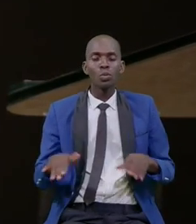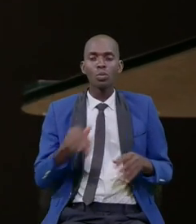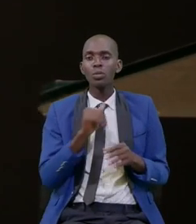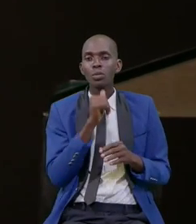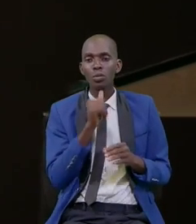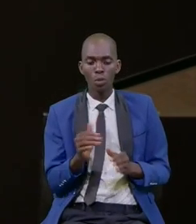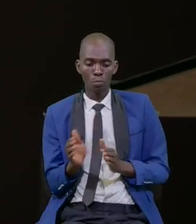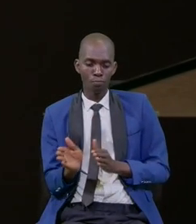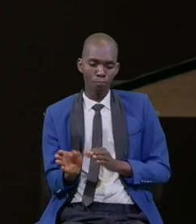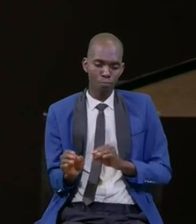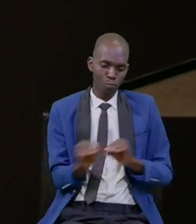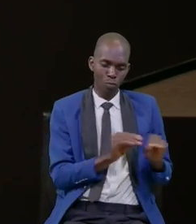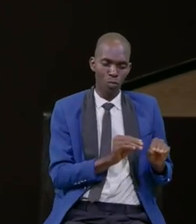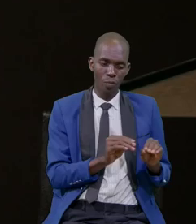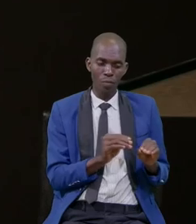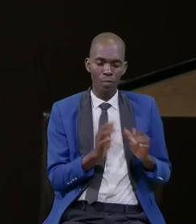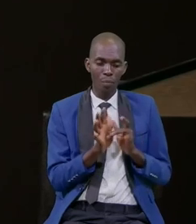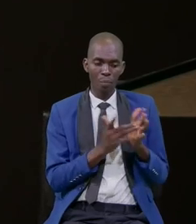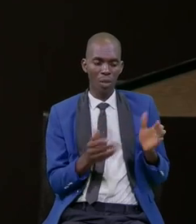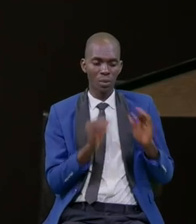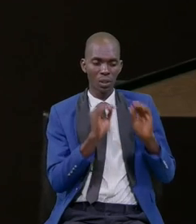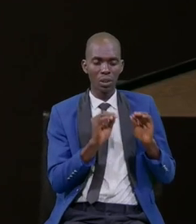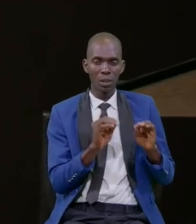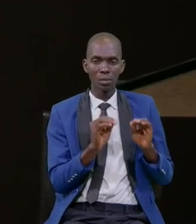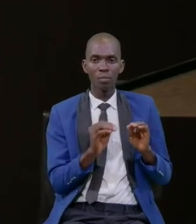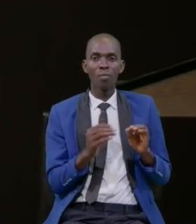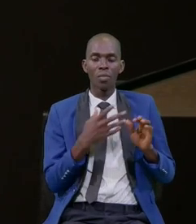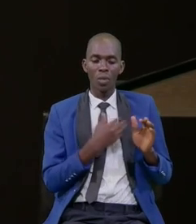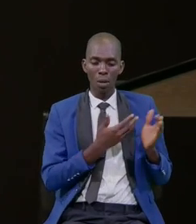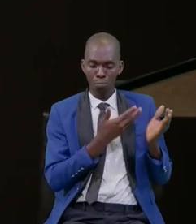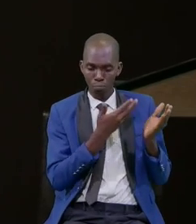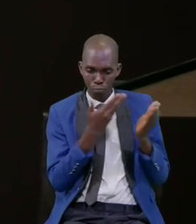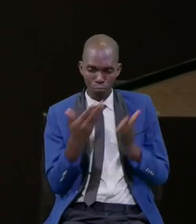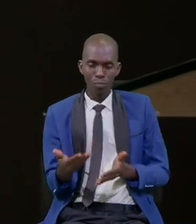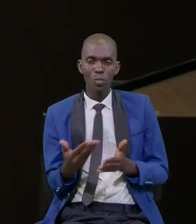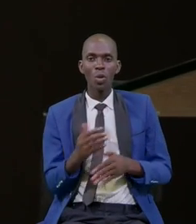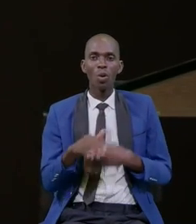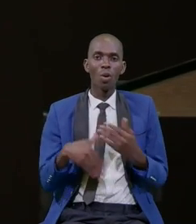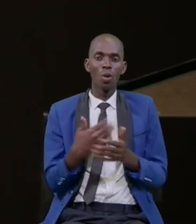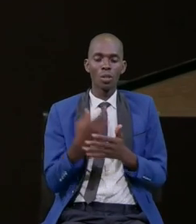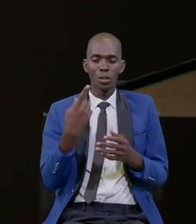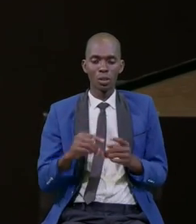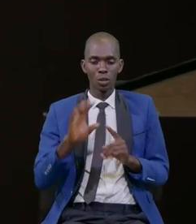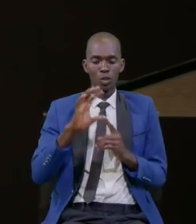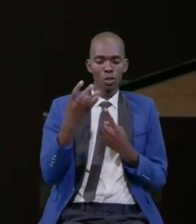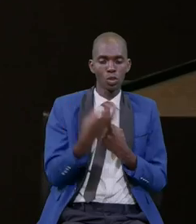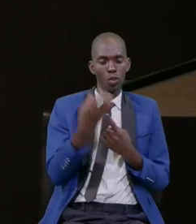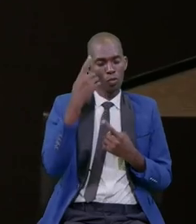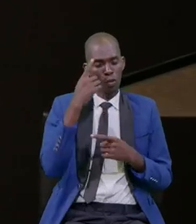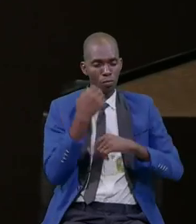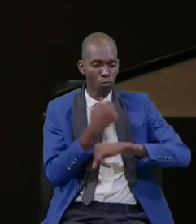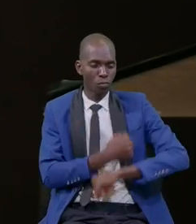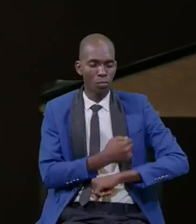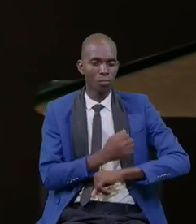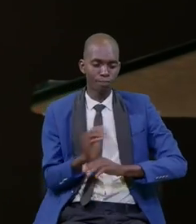ne mettez pas les doctrines de la Bible à part et puis vous allez mettre les conditions de sécurité à